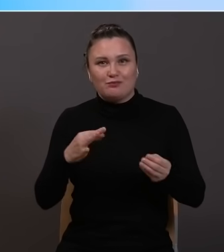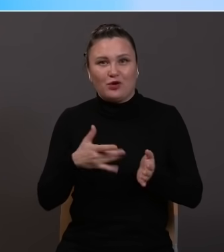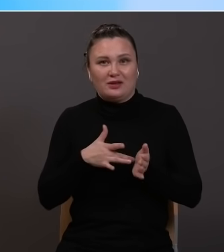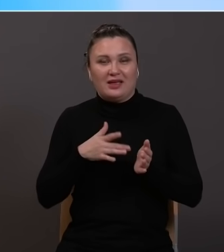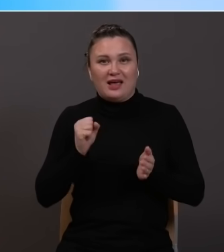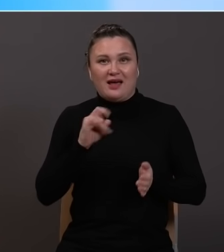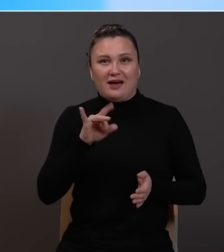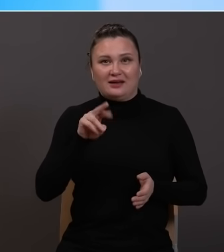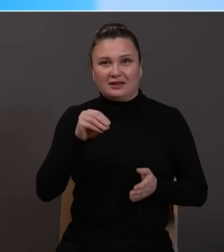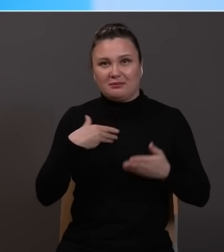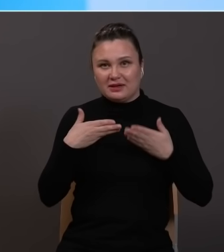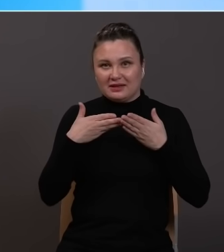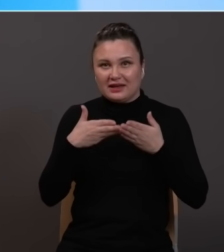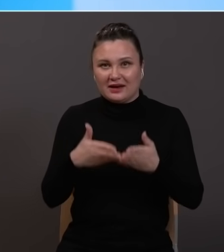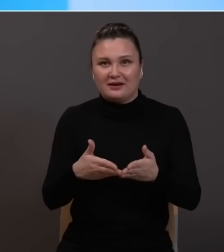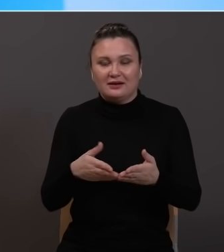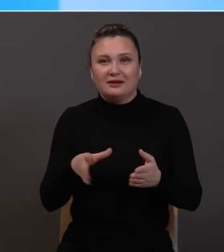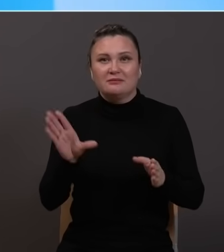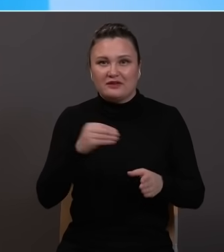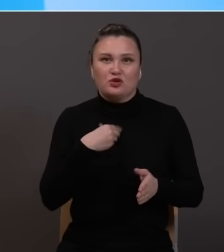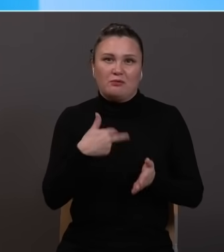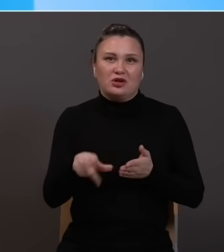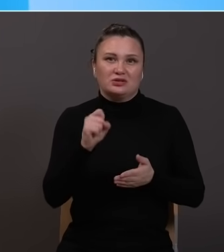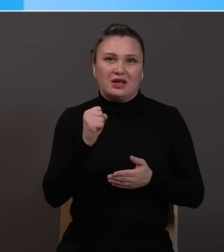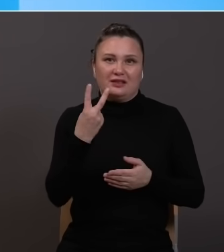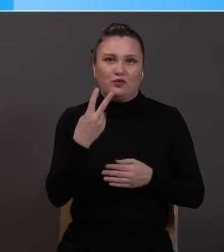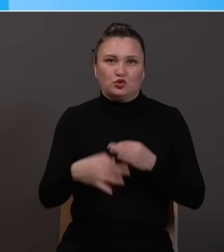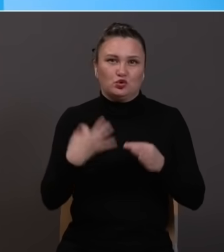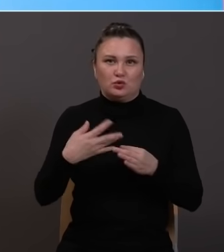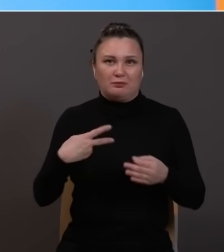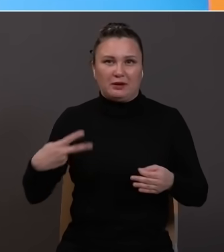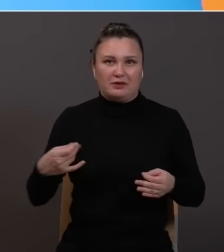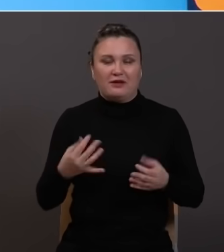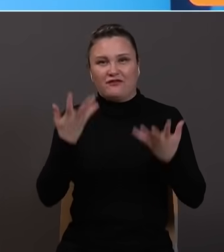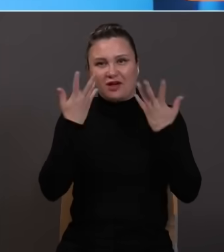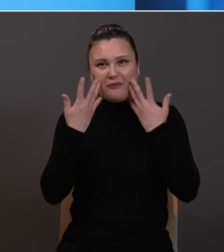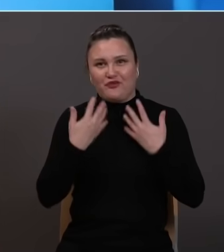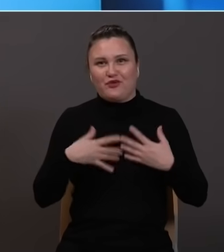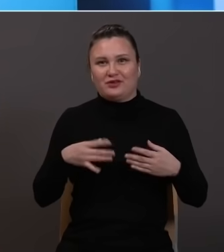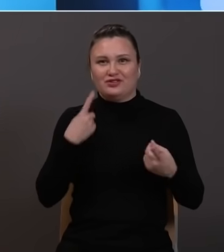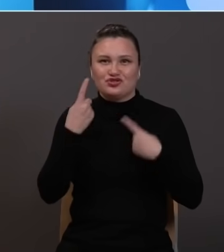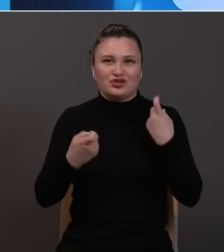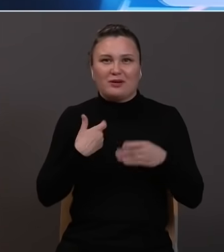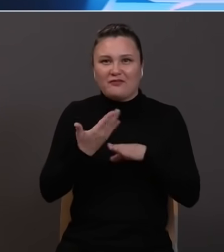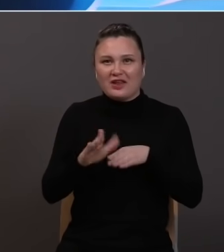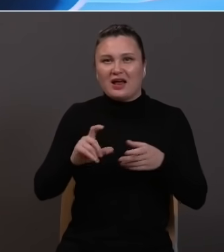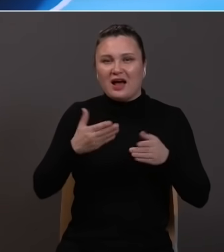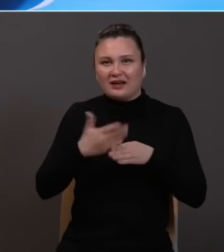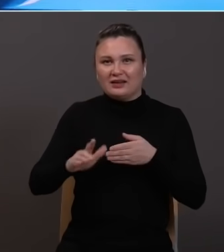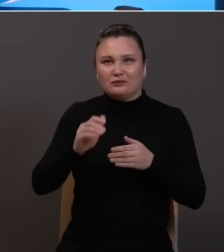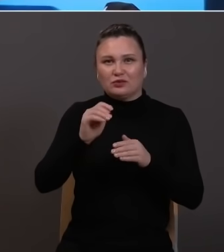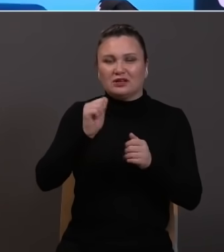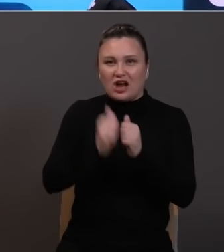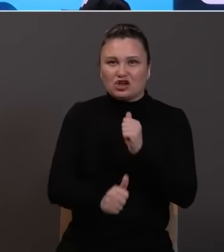Арктике ехали, именно вот, вот все у нас там было такое, мы прошли там за 2 суток примерно в комфорте, просто шикарно. Нам выделили отдельную